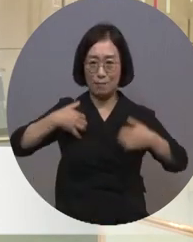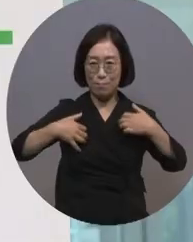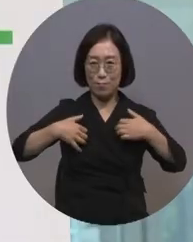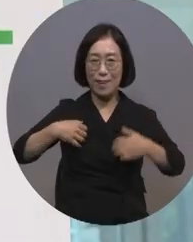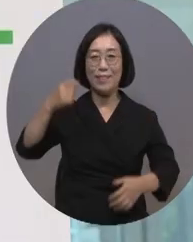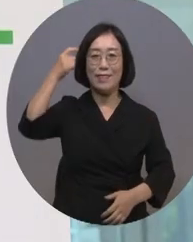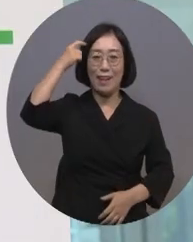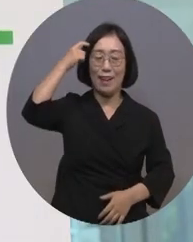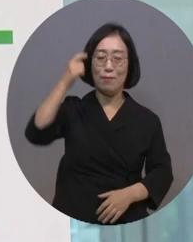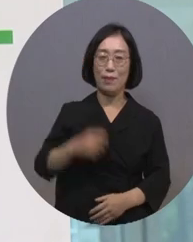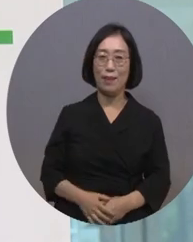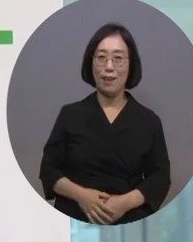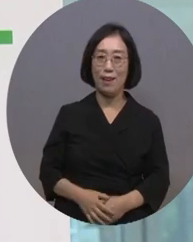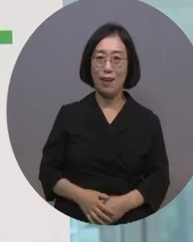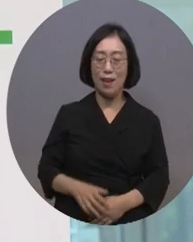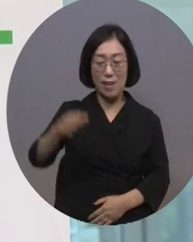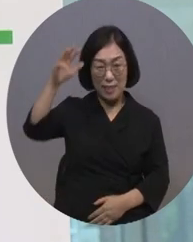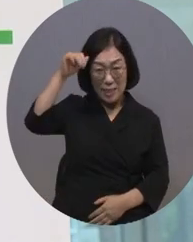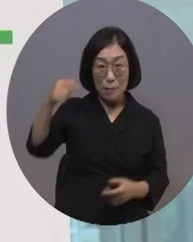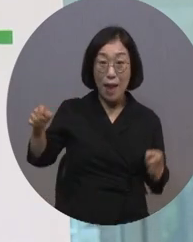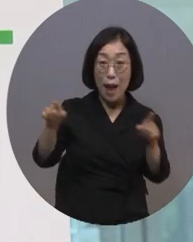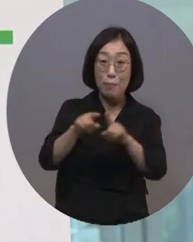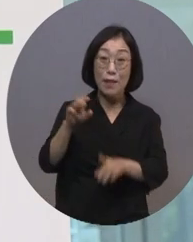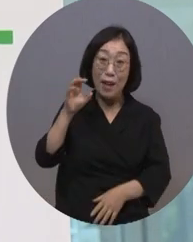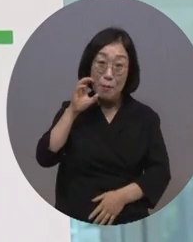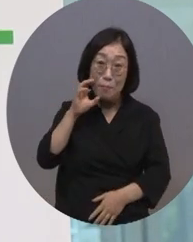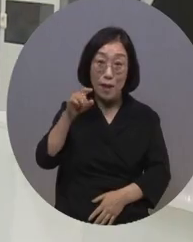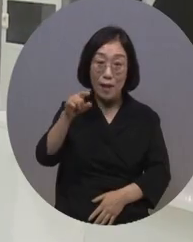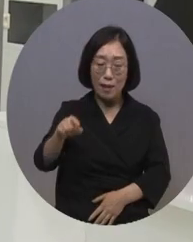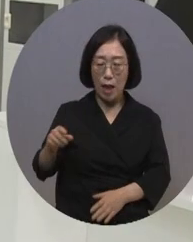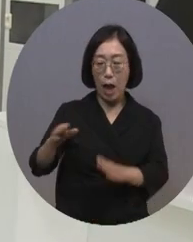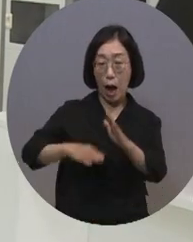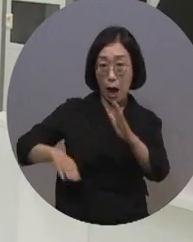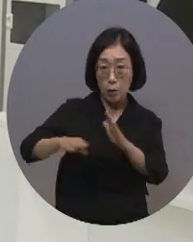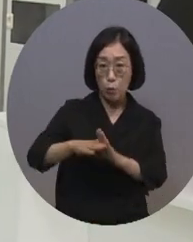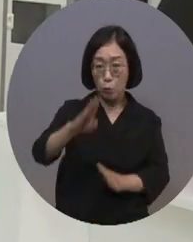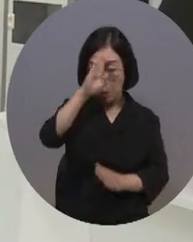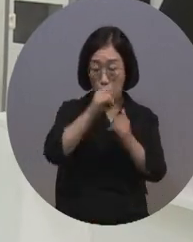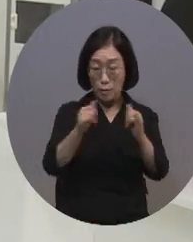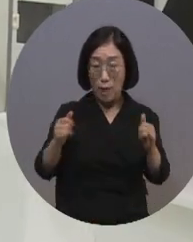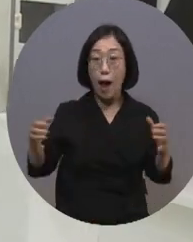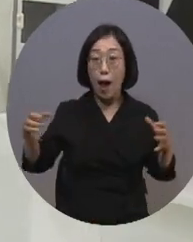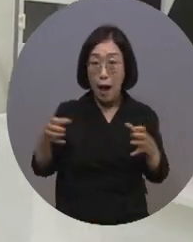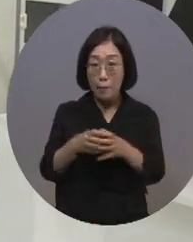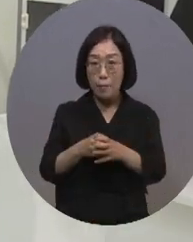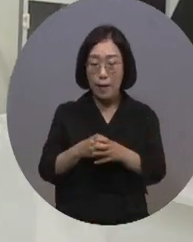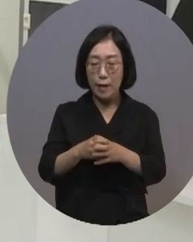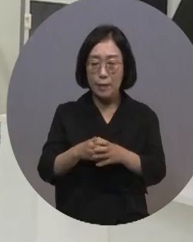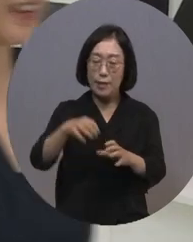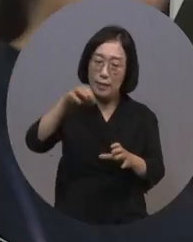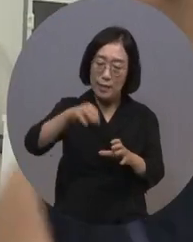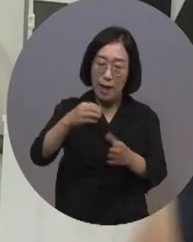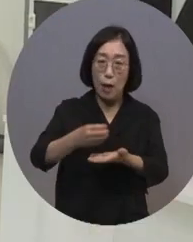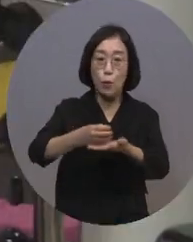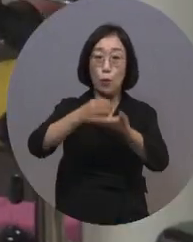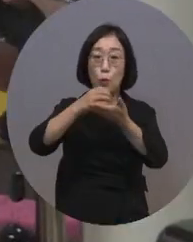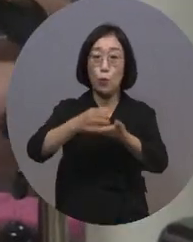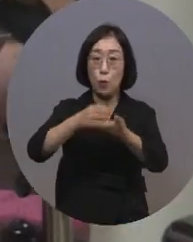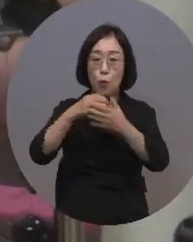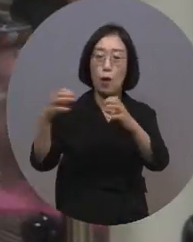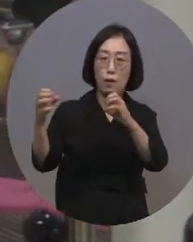생각합니다 치매 동행 카페에서는 치매환자와 그 가족분들을 모시고 함께 차를 마시며 대화와 상담을